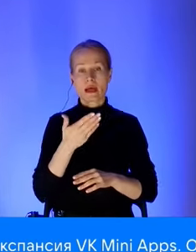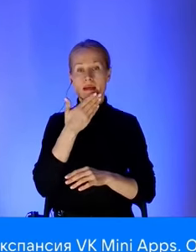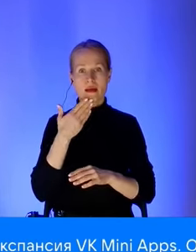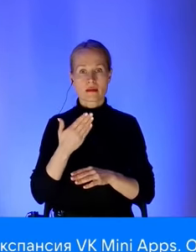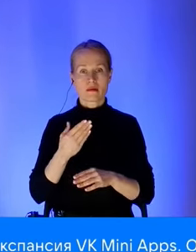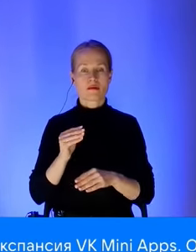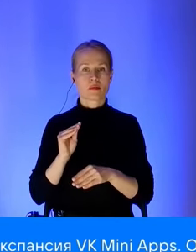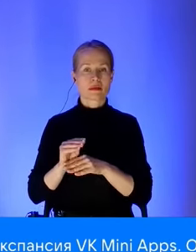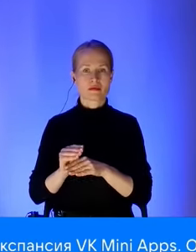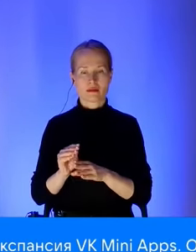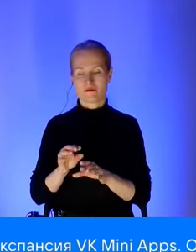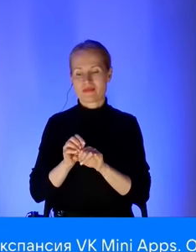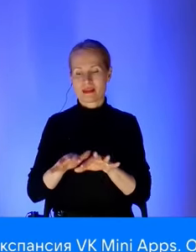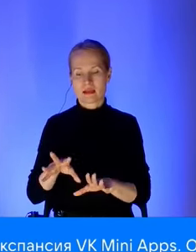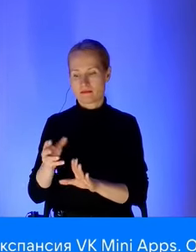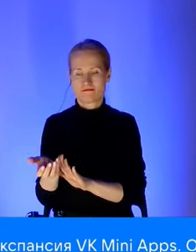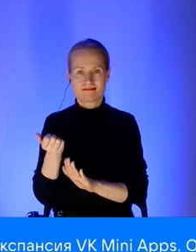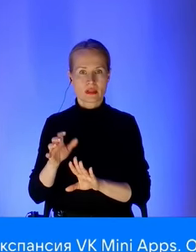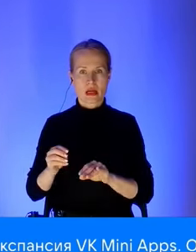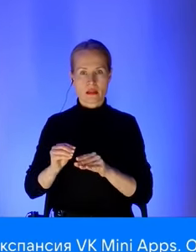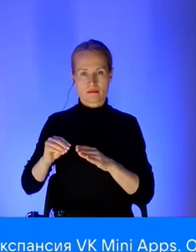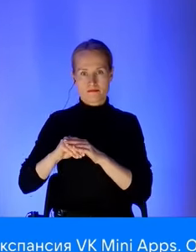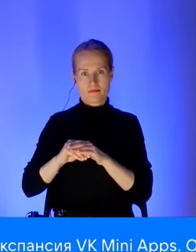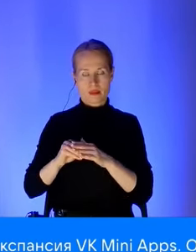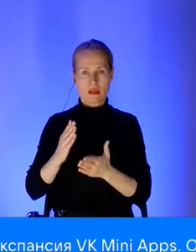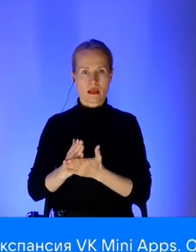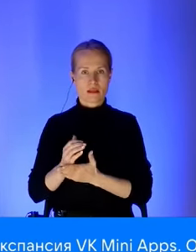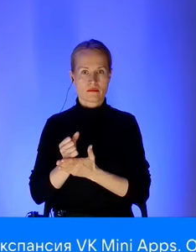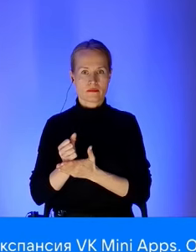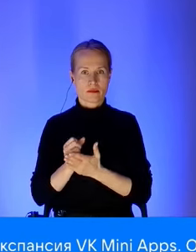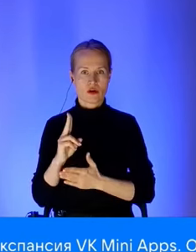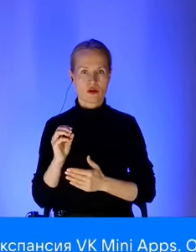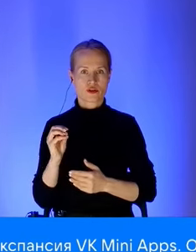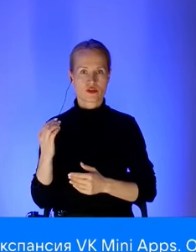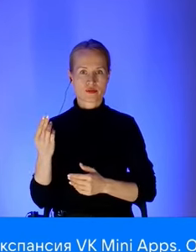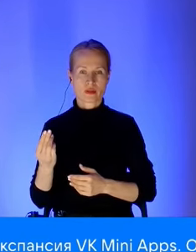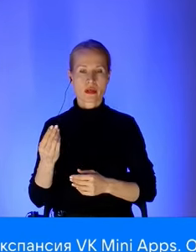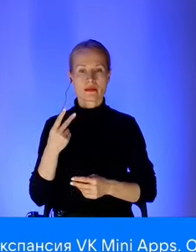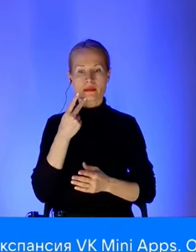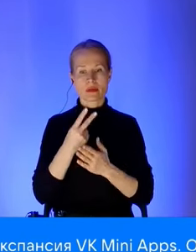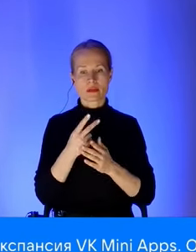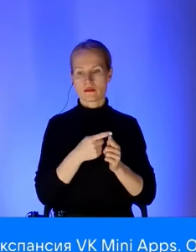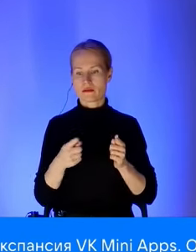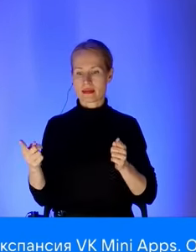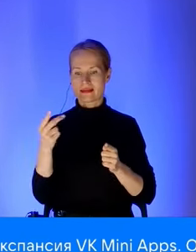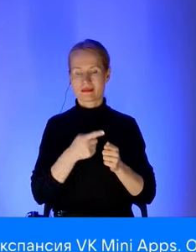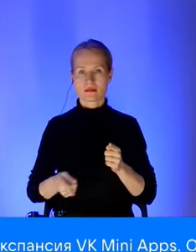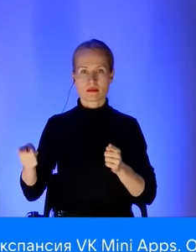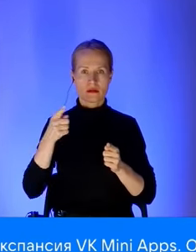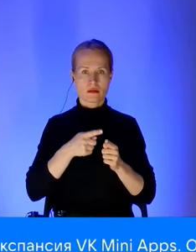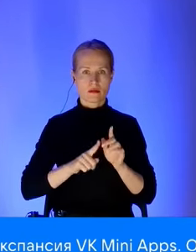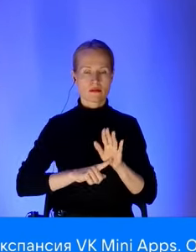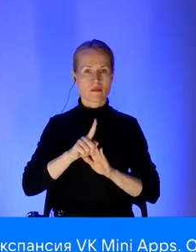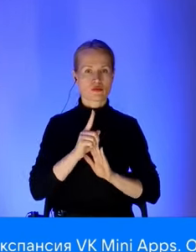дополнительного похода в сеть. То есть все, наверное, если посмотреть на весь цикл запуска приложения,